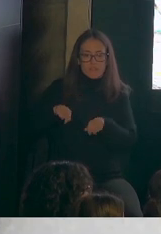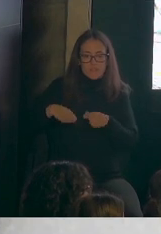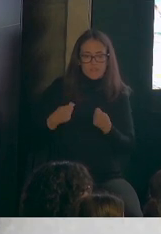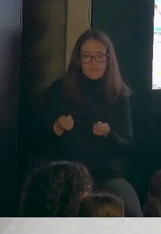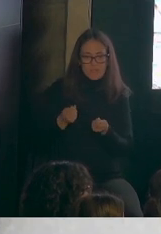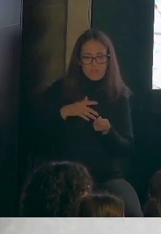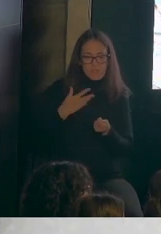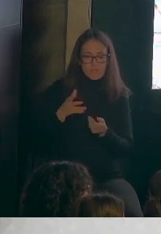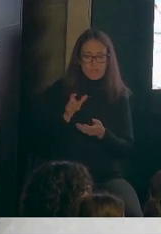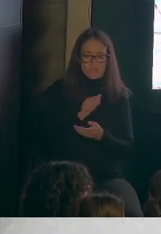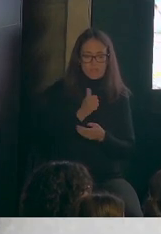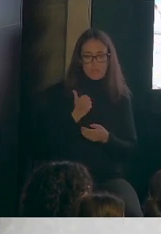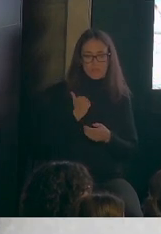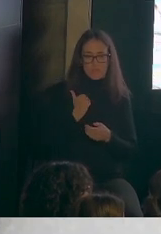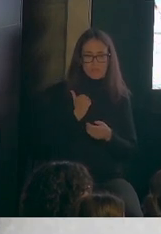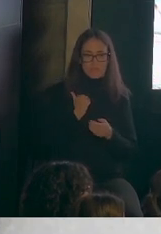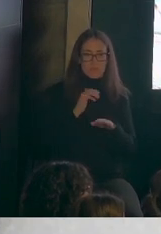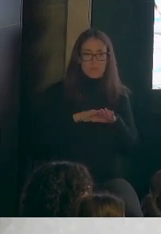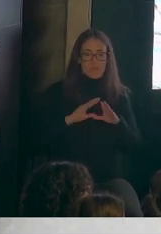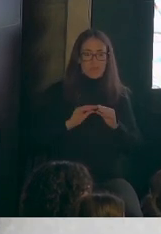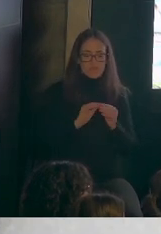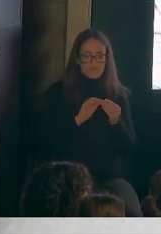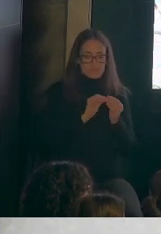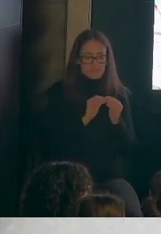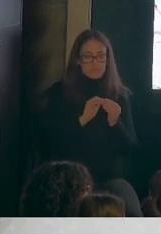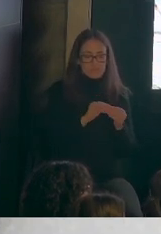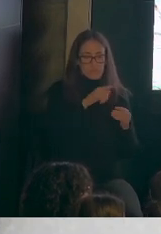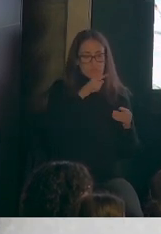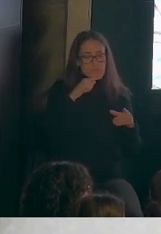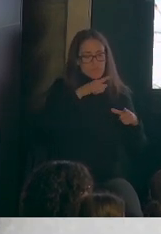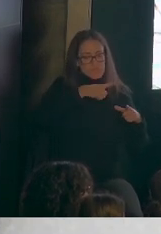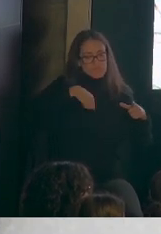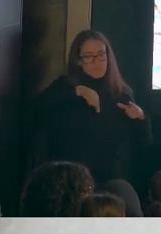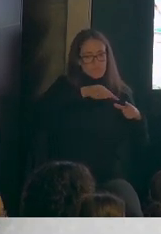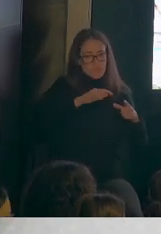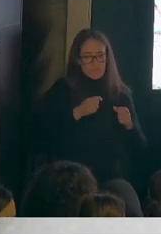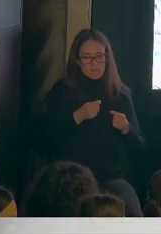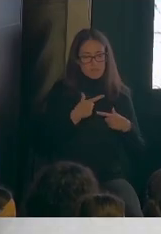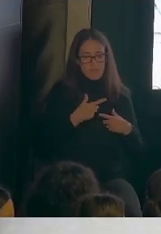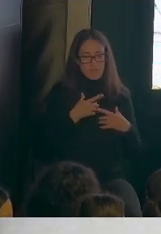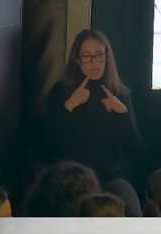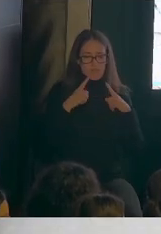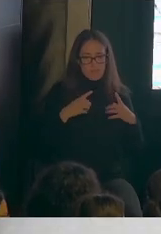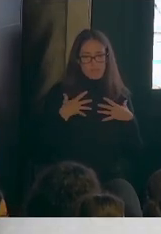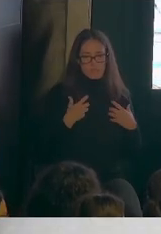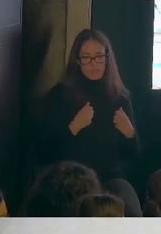podem utilitzar per elaborar doncs, una pastisseria més nutritiva.